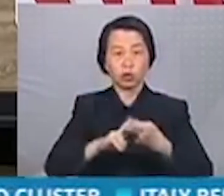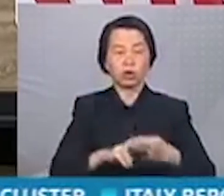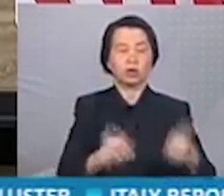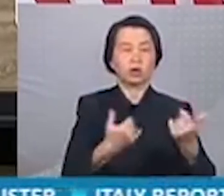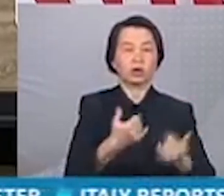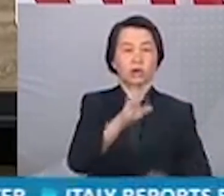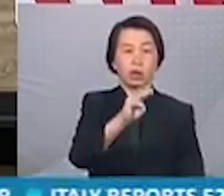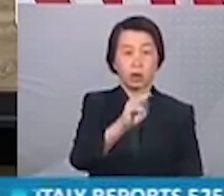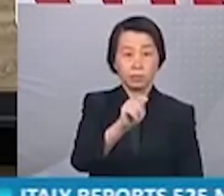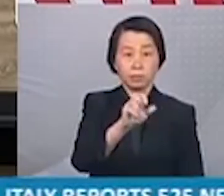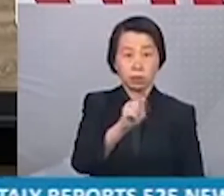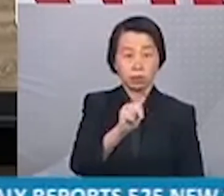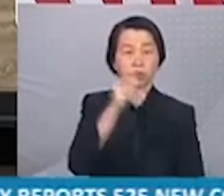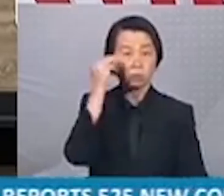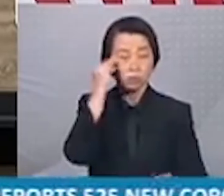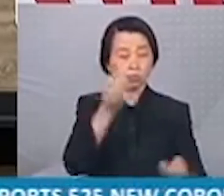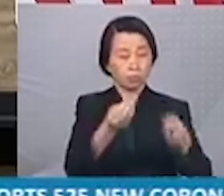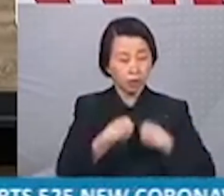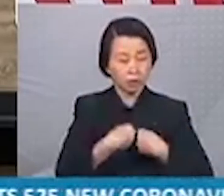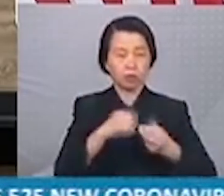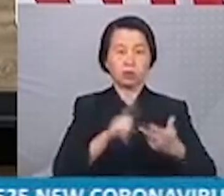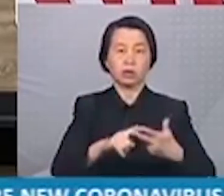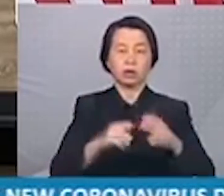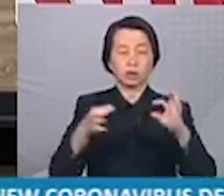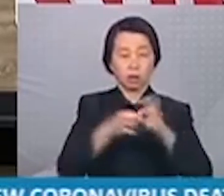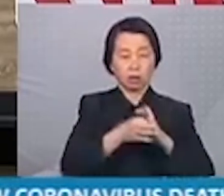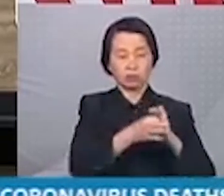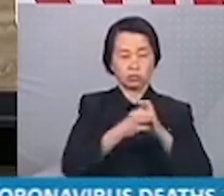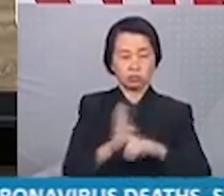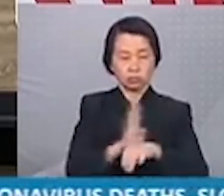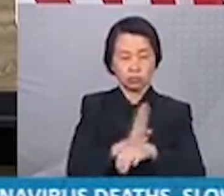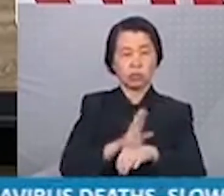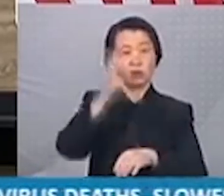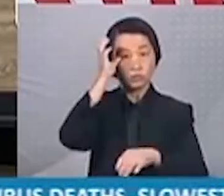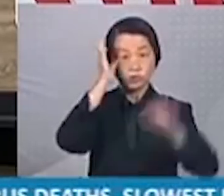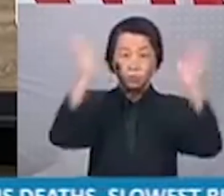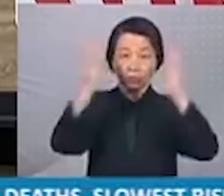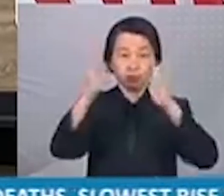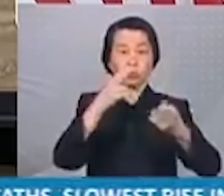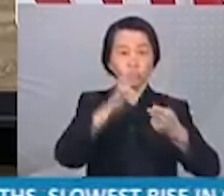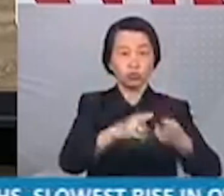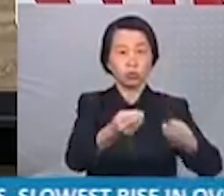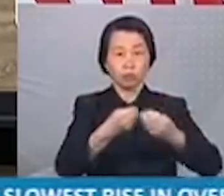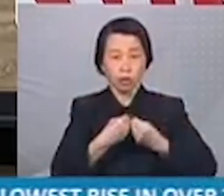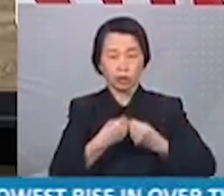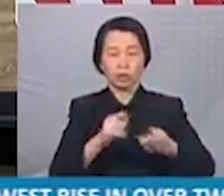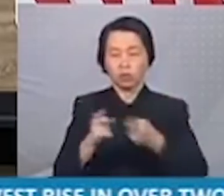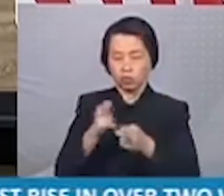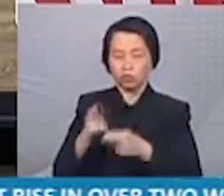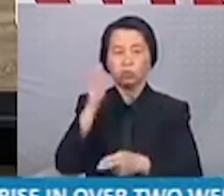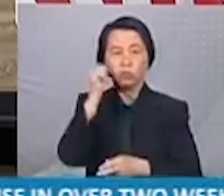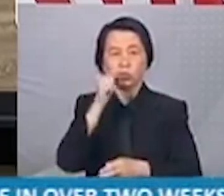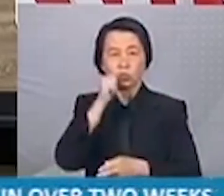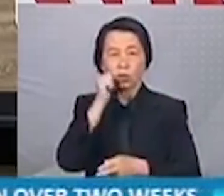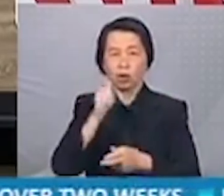ekonomi Melayu gabungan dewan penjagaan dan Pindo xian China Malaysia usah Anita dan